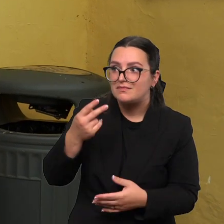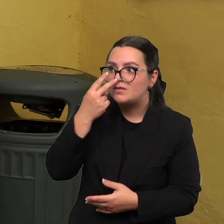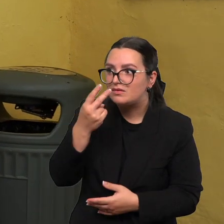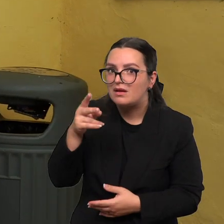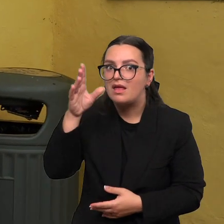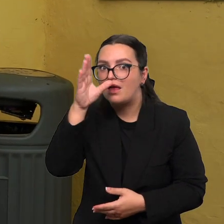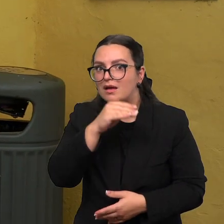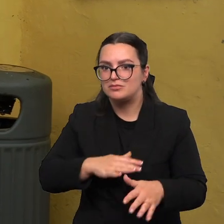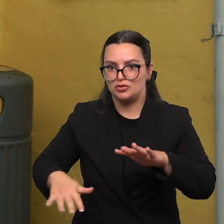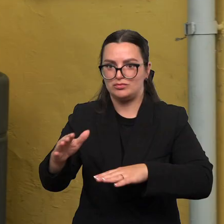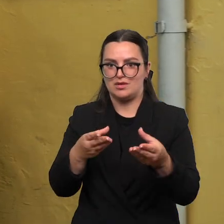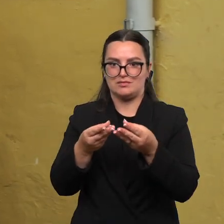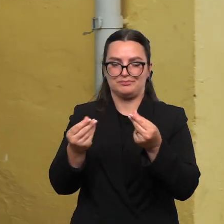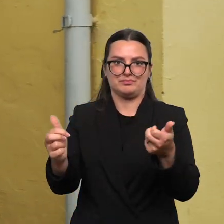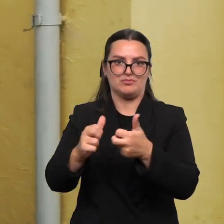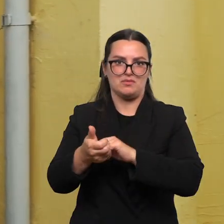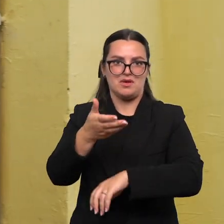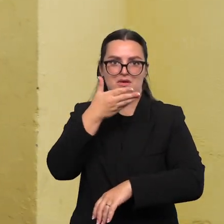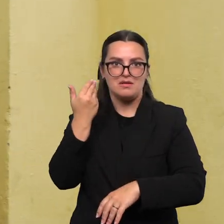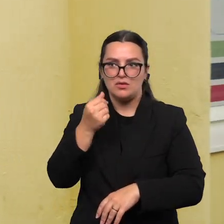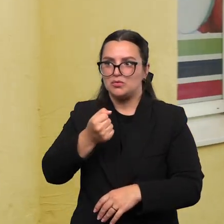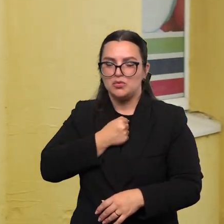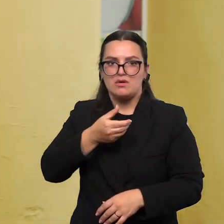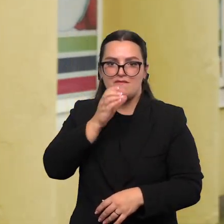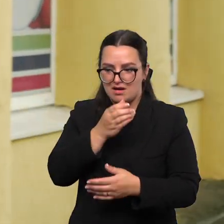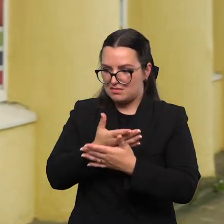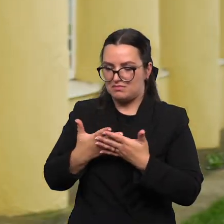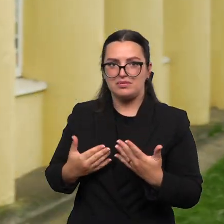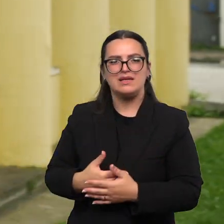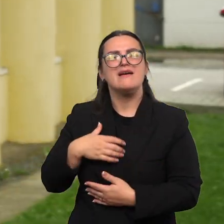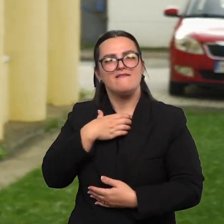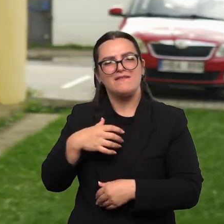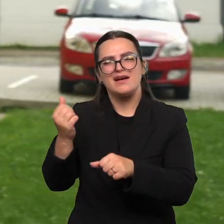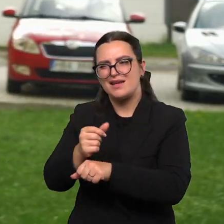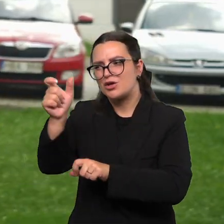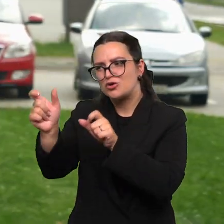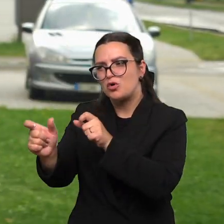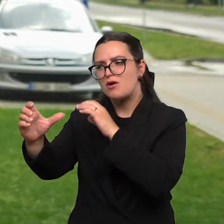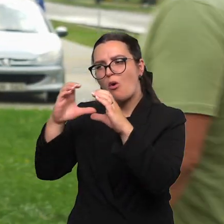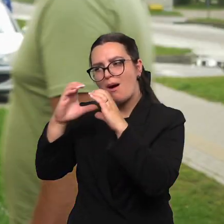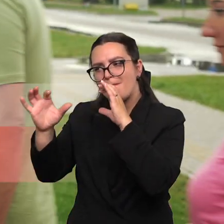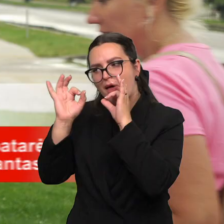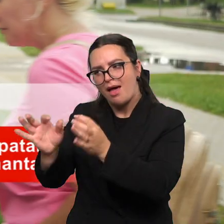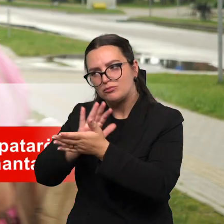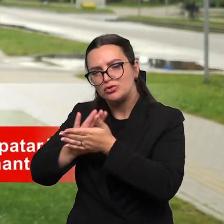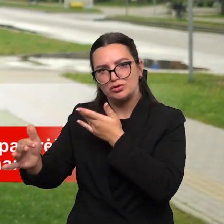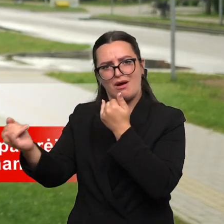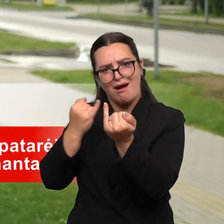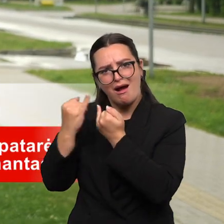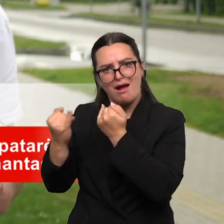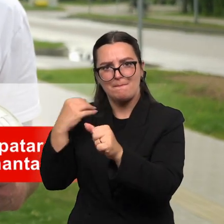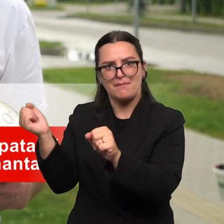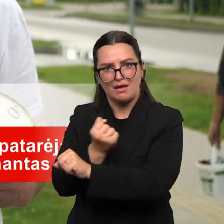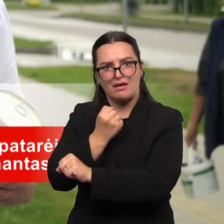Žiūrėk, viskas pavyko. Žiūrėk, ir vandens visko, bet svarbiausia pasirodo šnekėti reikia su žmonėmis. Tai kas